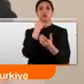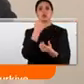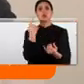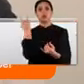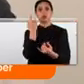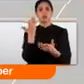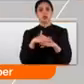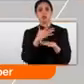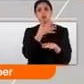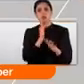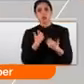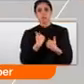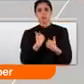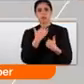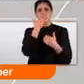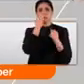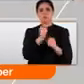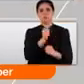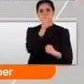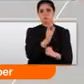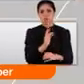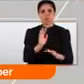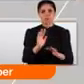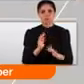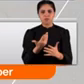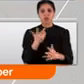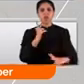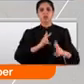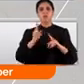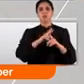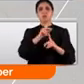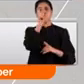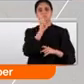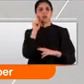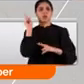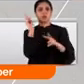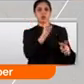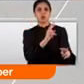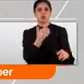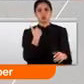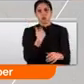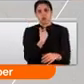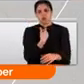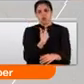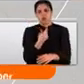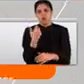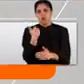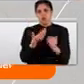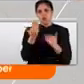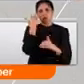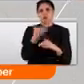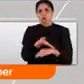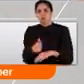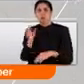ne yapacağımı da bilmiyorum. Bekçi ya da işte herhangi bir üniformalı polis gördüğümde yani arkamı dönüyorum, yolumu